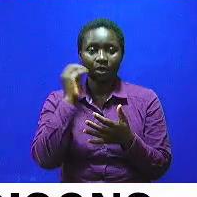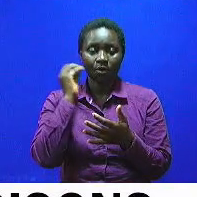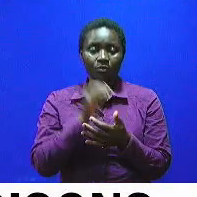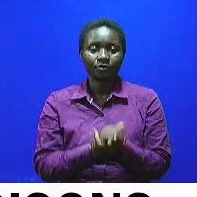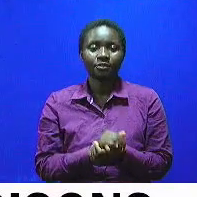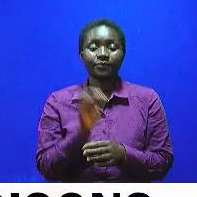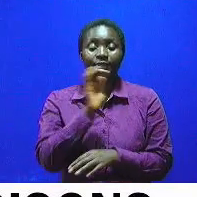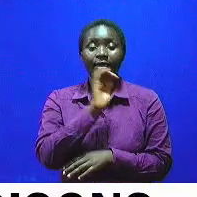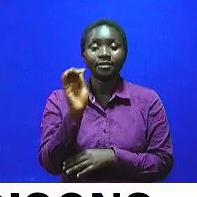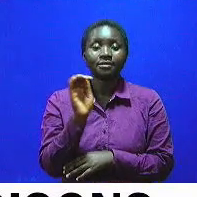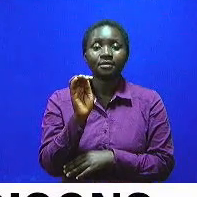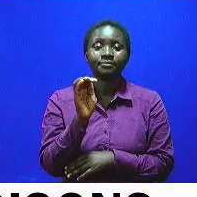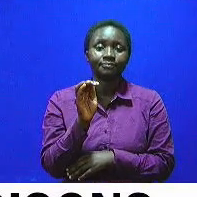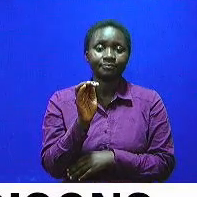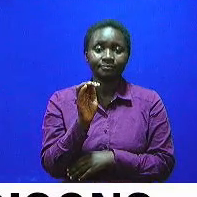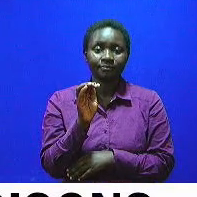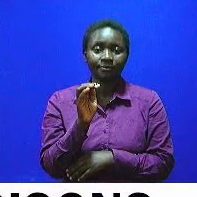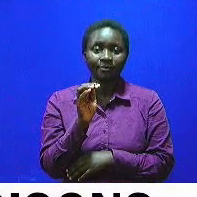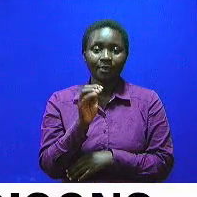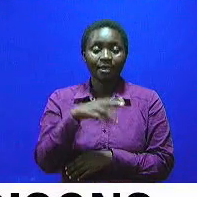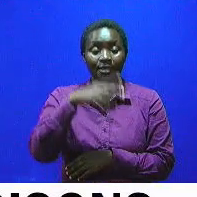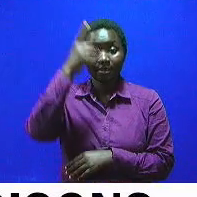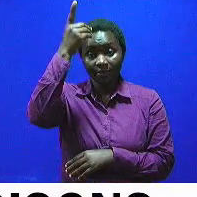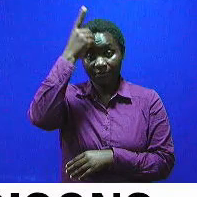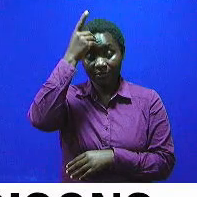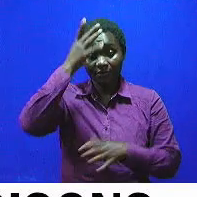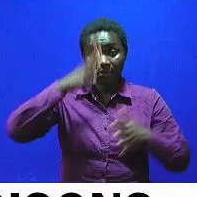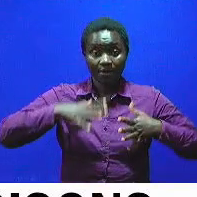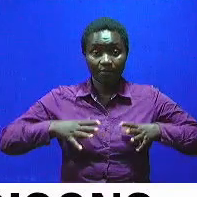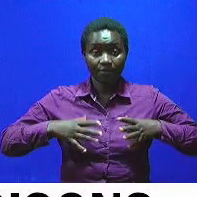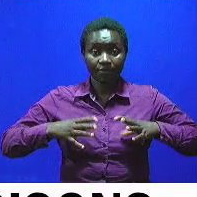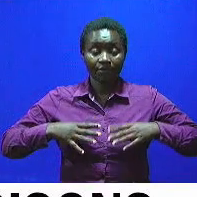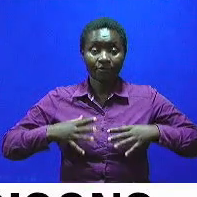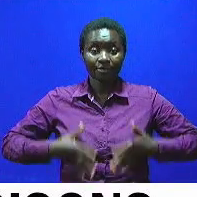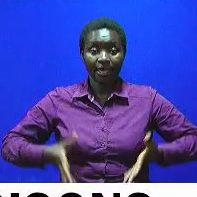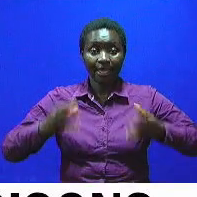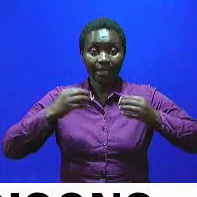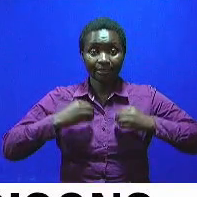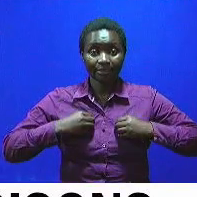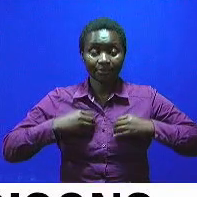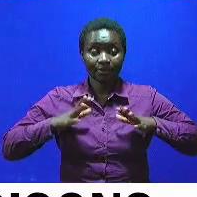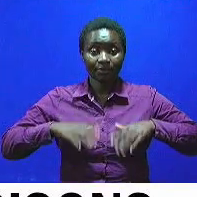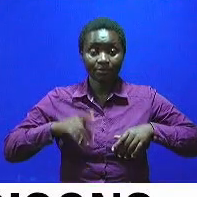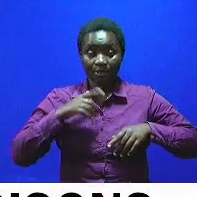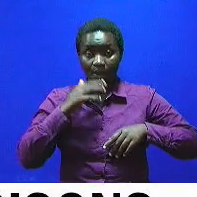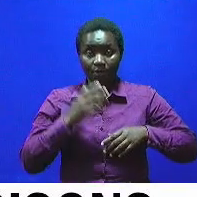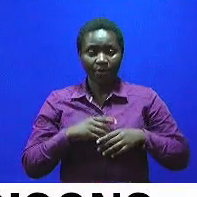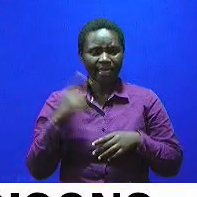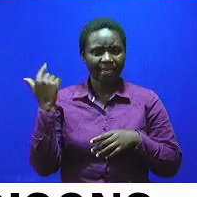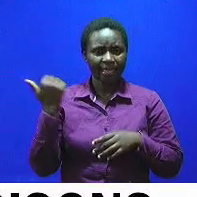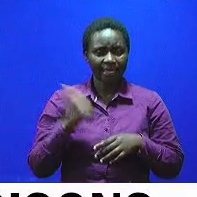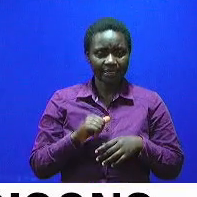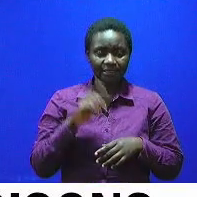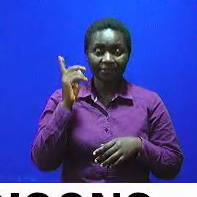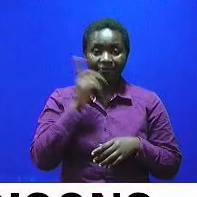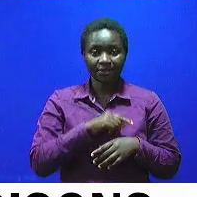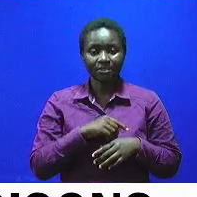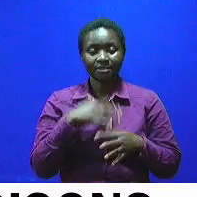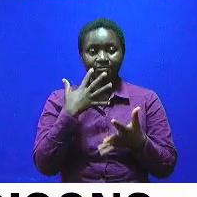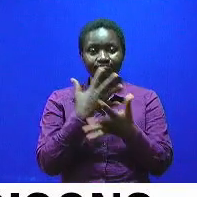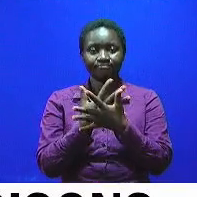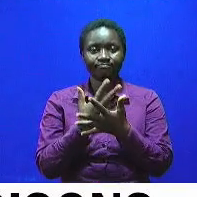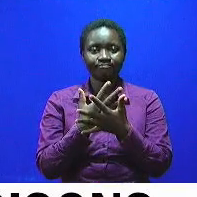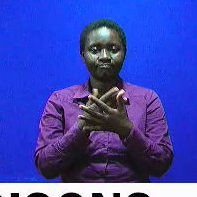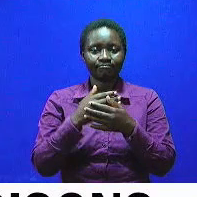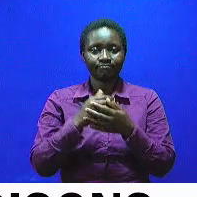kwa bogo kubori ya uchia saba ndase binyuro kwenye kiabu na nkuba nchira na bare abaspati awega gusonde wensi okorire egesbo kuruwa sechera